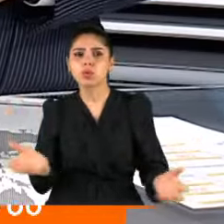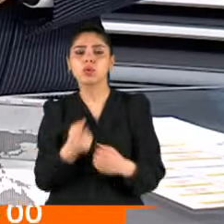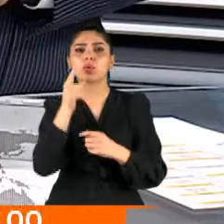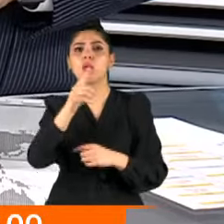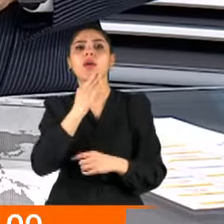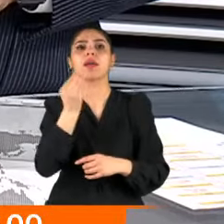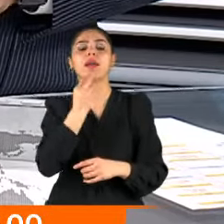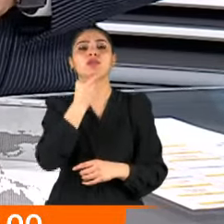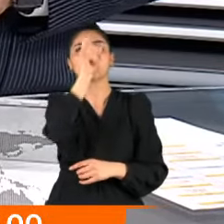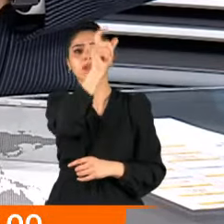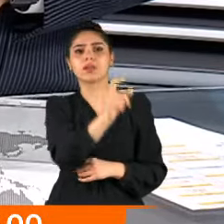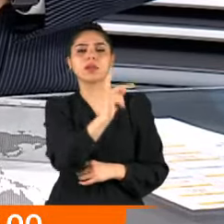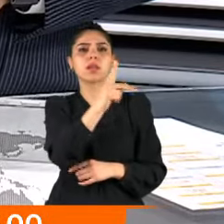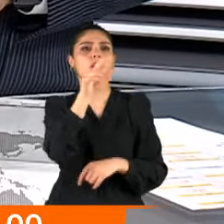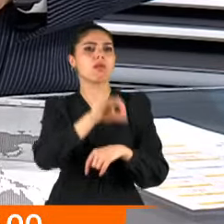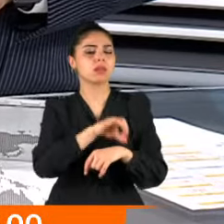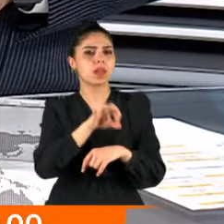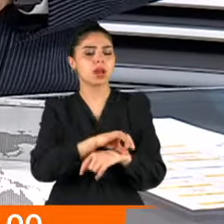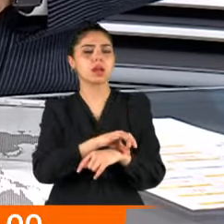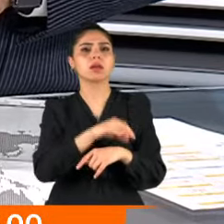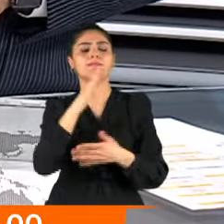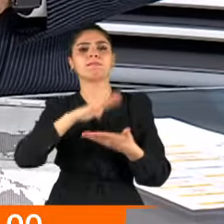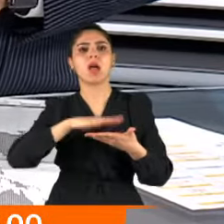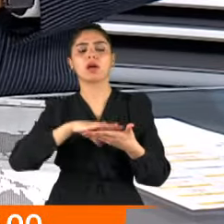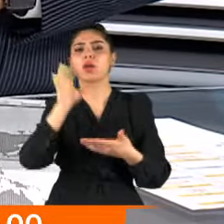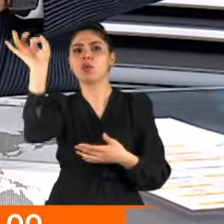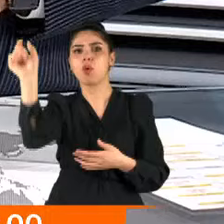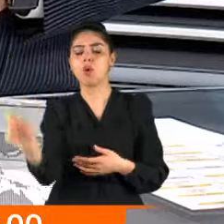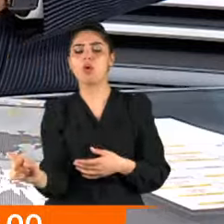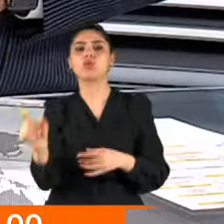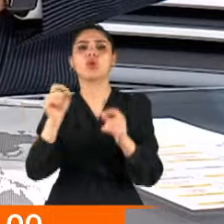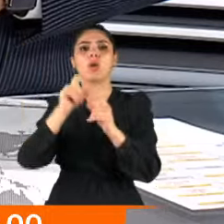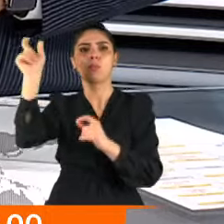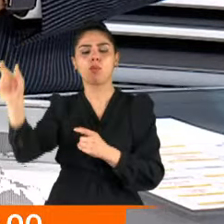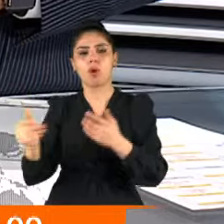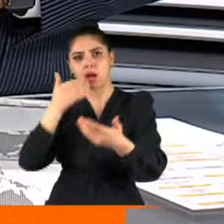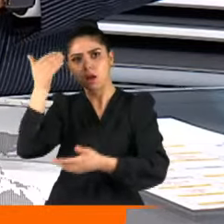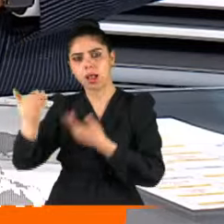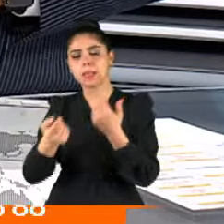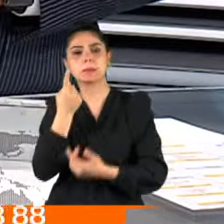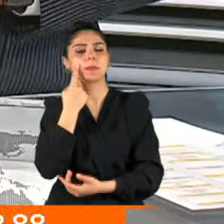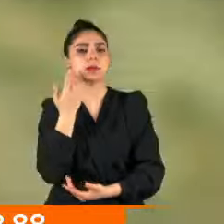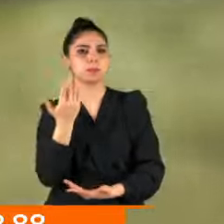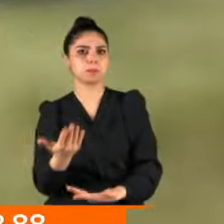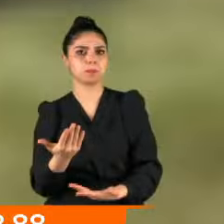genç kız yaşadığı o anları Reşit dolanları arkadaşlarımız olacağı yazar ve Burak Yılmaz anlattı